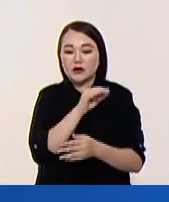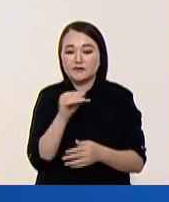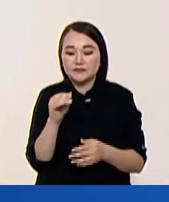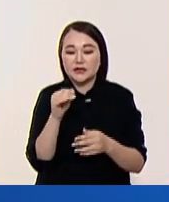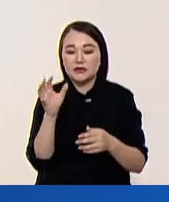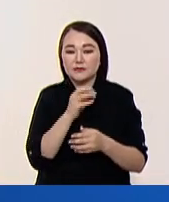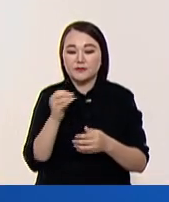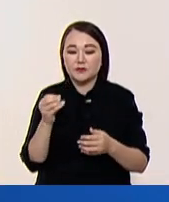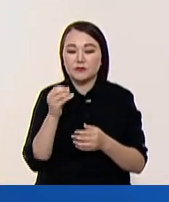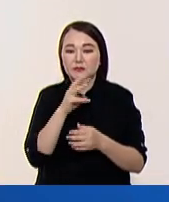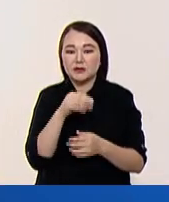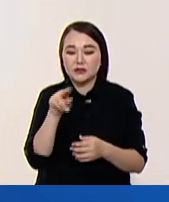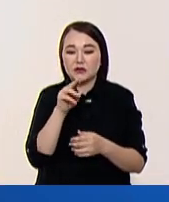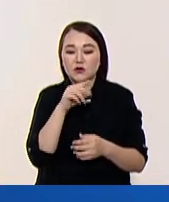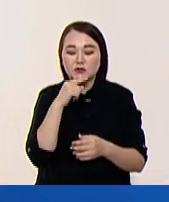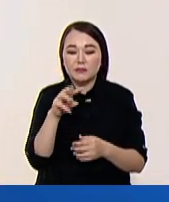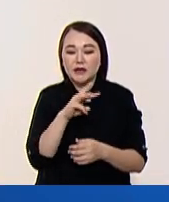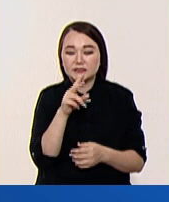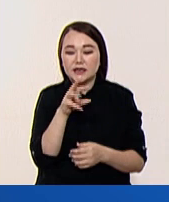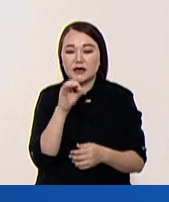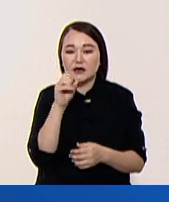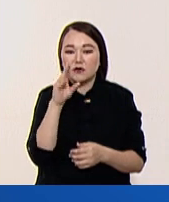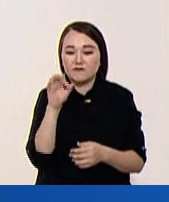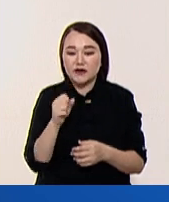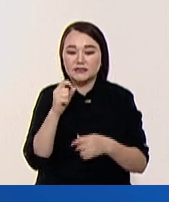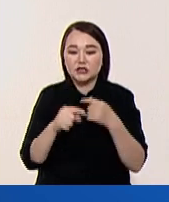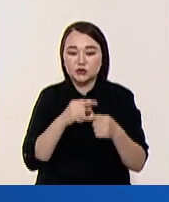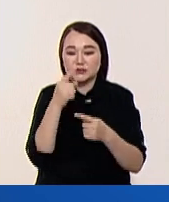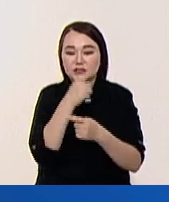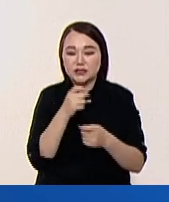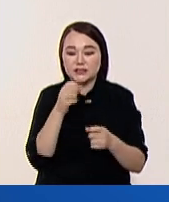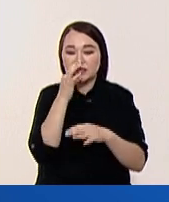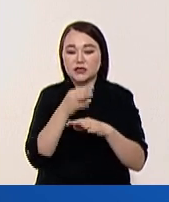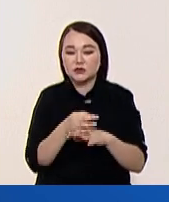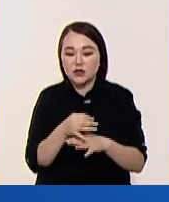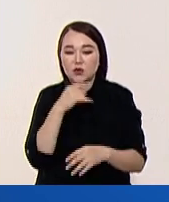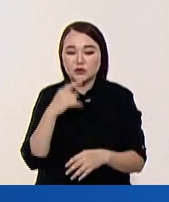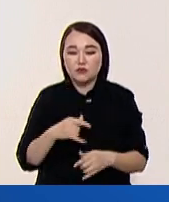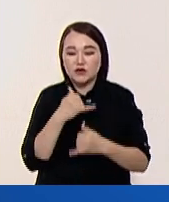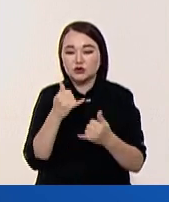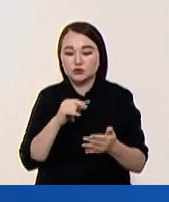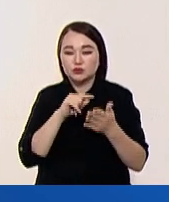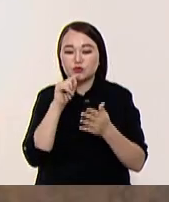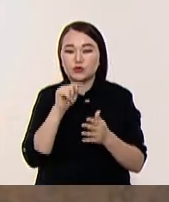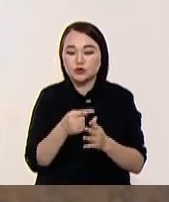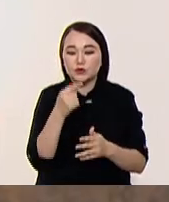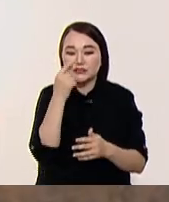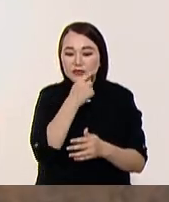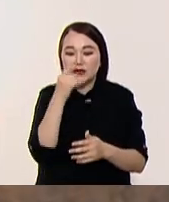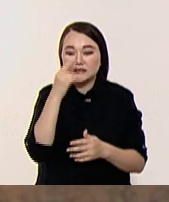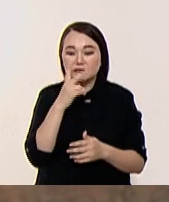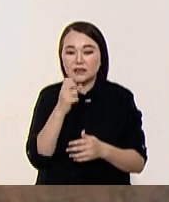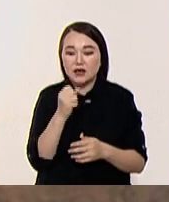Официальный представитель МИД России Мария Захарова заявила буквально следующее. Цитирую. «Россия уважает точку зрения Казахстана